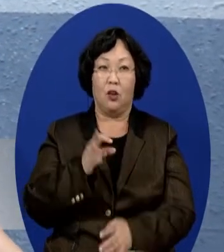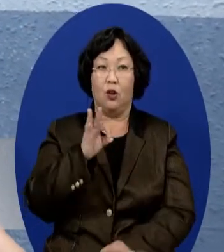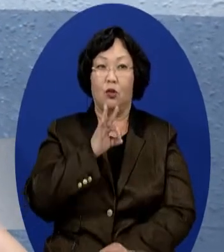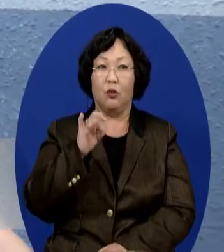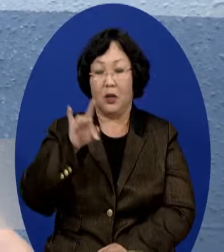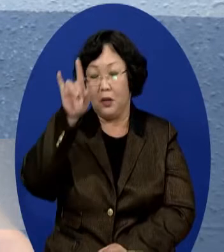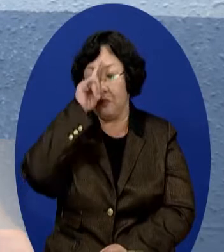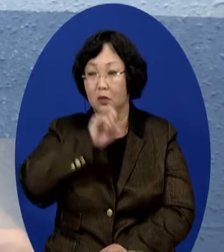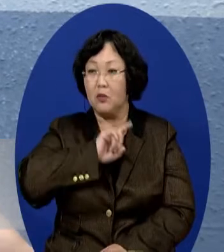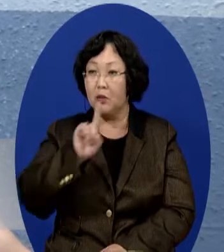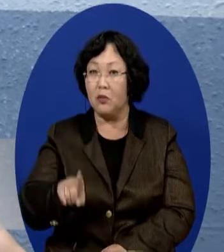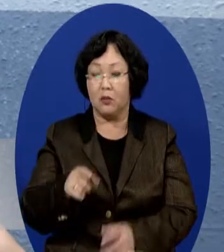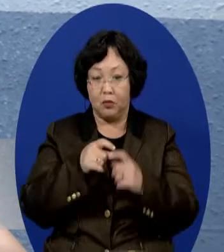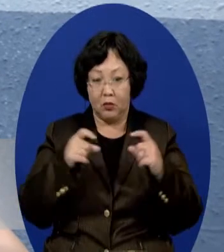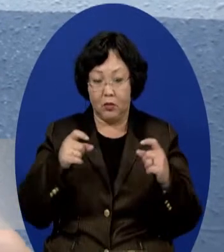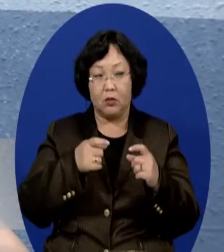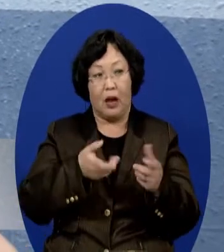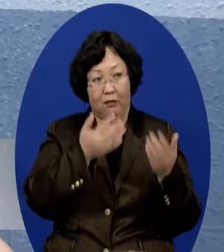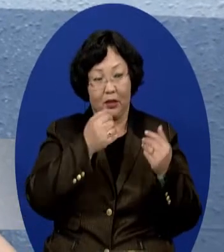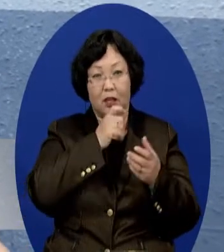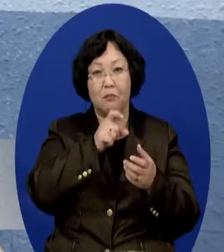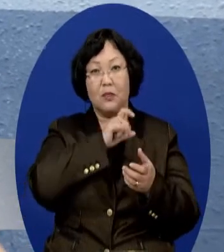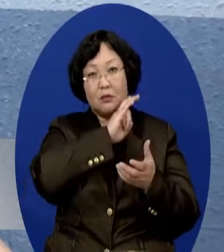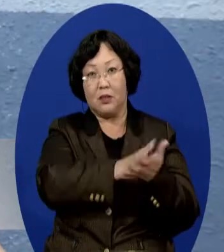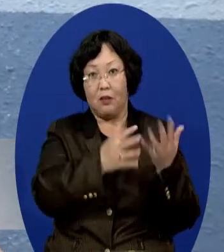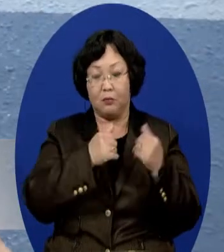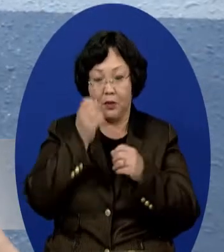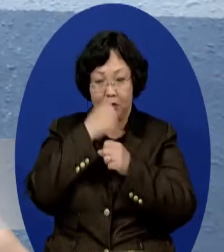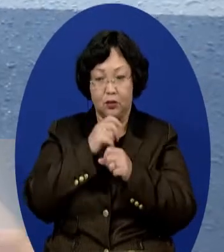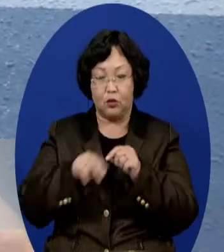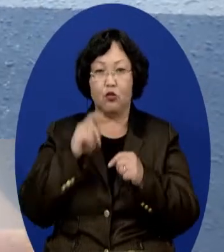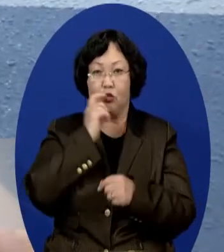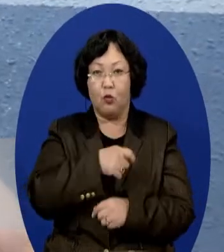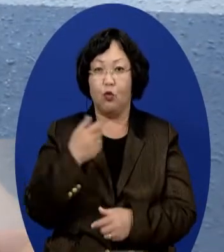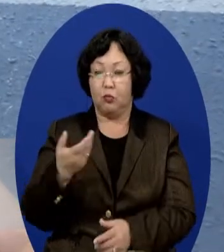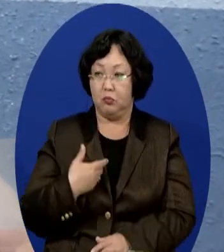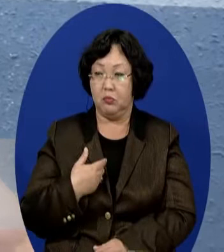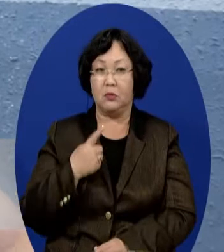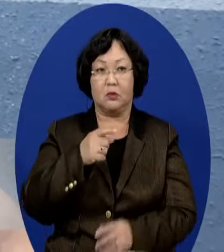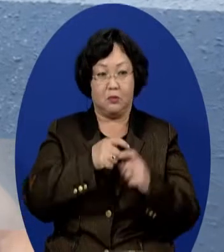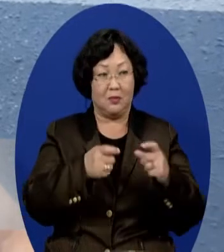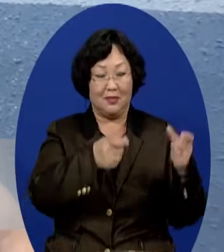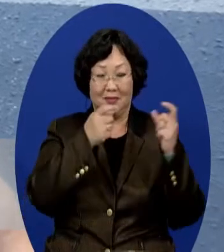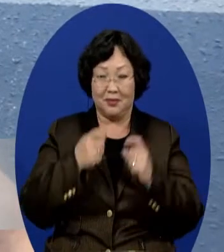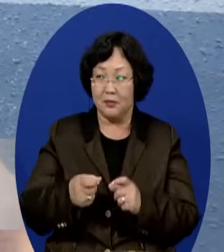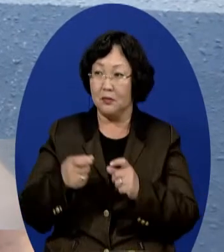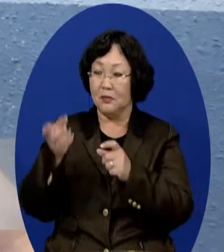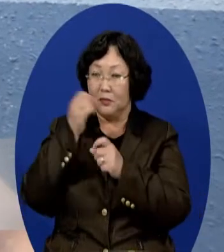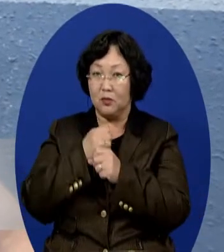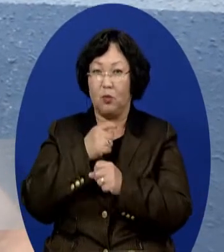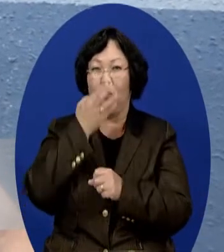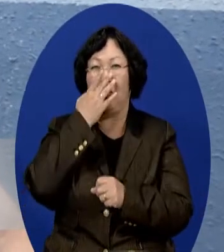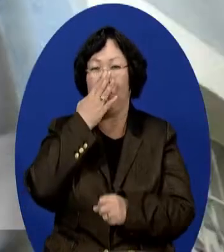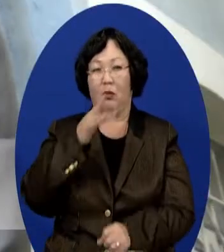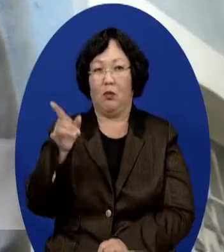аваад ирээ. Тэгэхээр бид нэр өгөөд үзээд өгье гэдэг байгаа. Тэр тест нь бол ерөнхийдөө айгүй худлаа гар чинь тийм болохоор PCR авахгүй